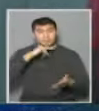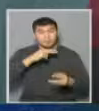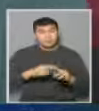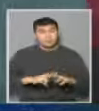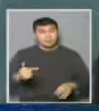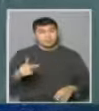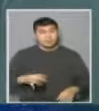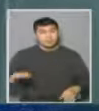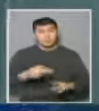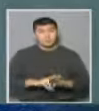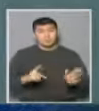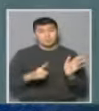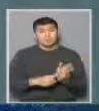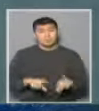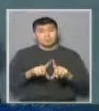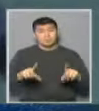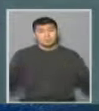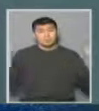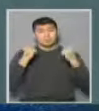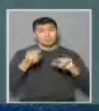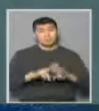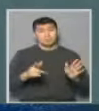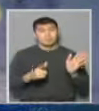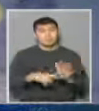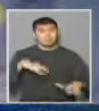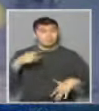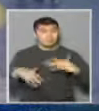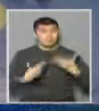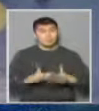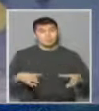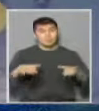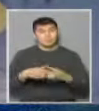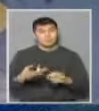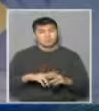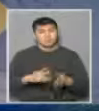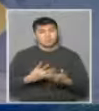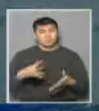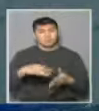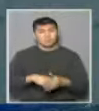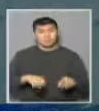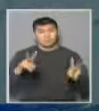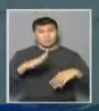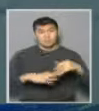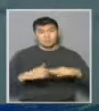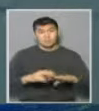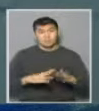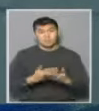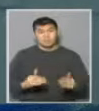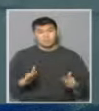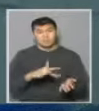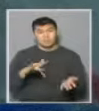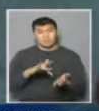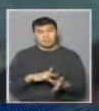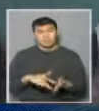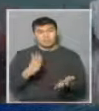регионе функционирует 17 спортивных школ, 7 физкультурно-подготовительных клубов, 3 академии при профессиональных клубах и 2 детских